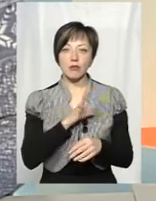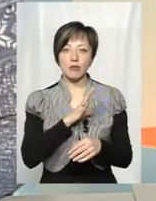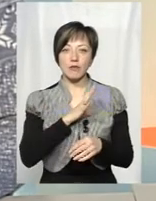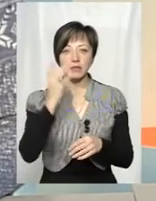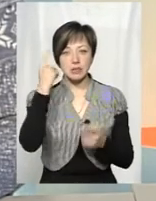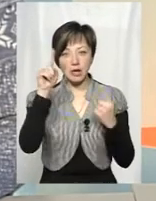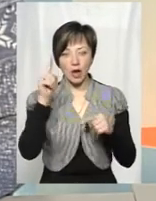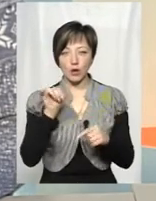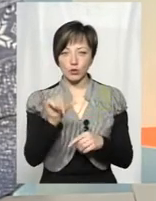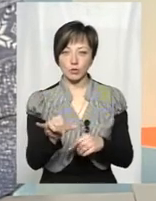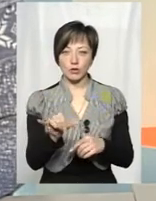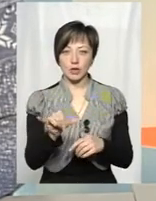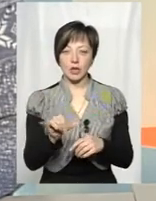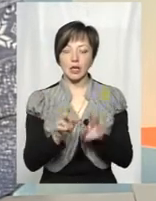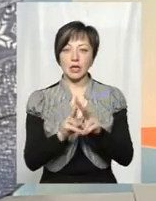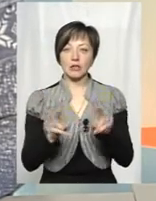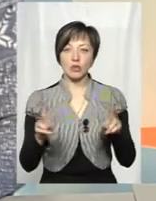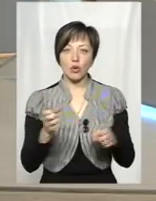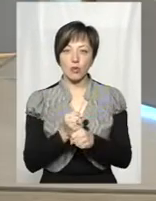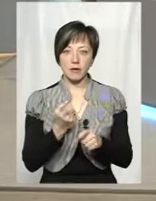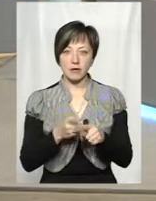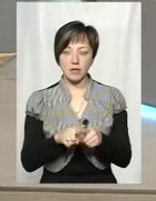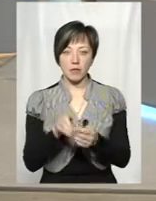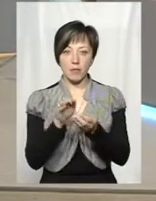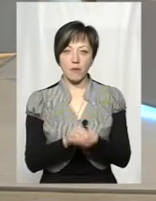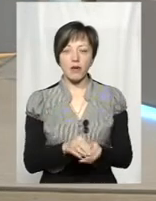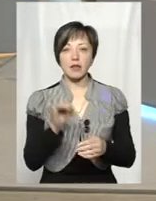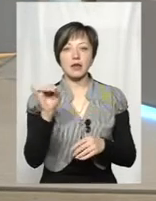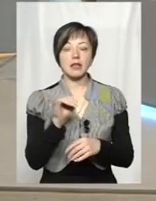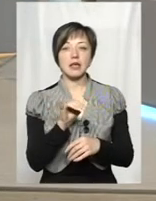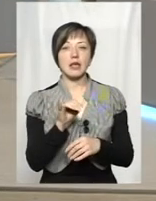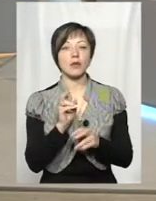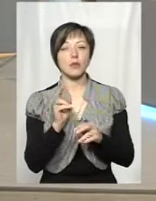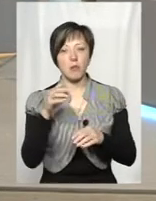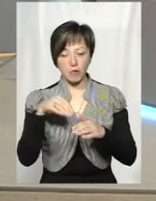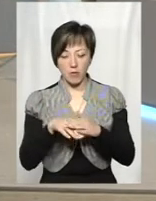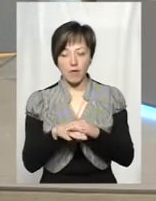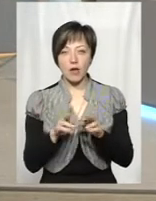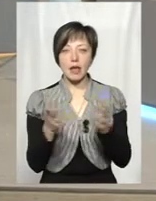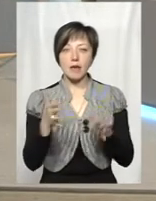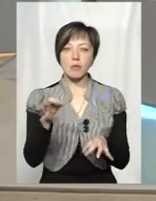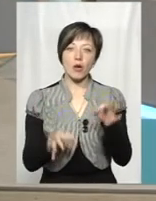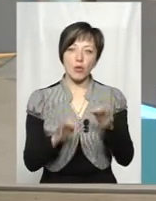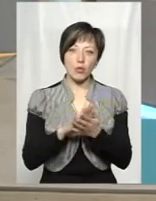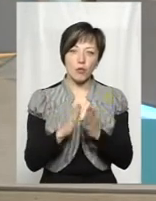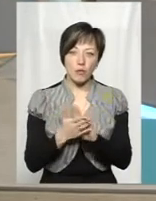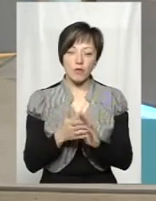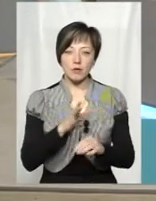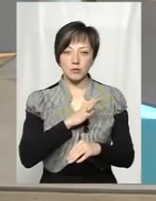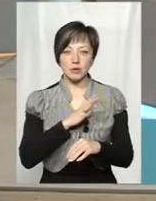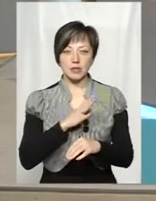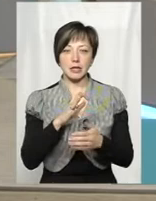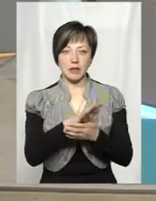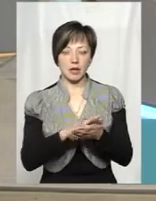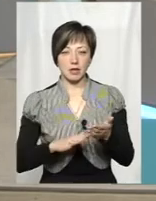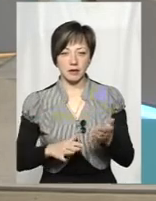задум в тих, хто робив це поховання, і потім які були природні умови і